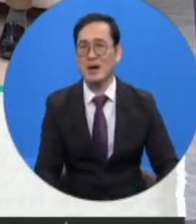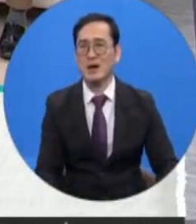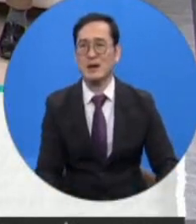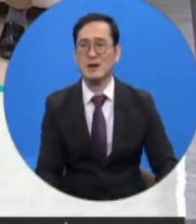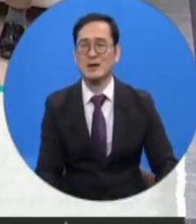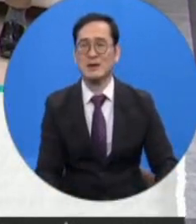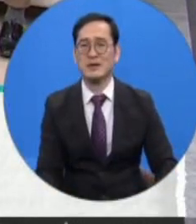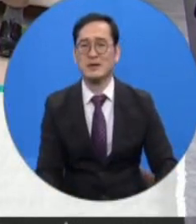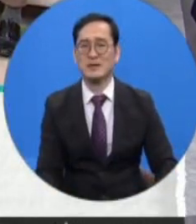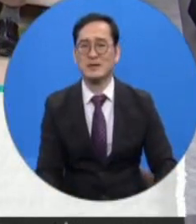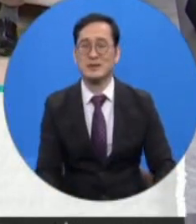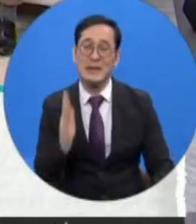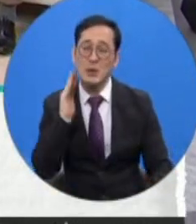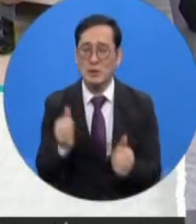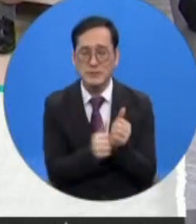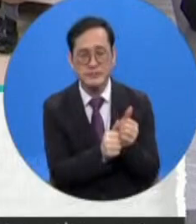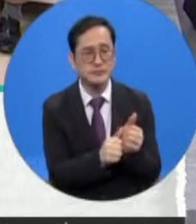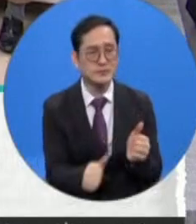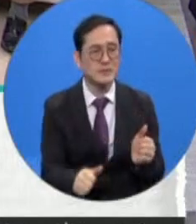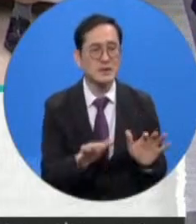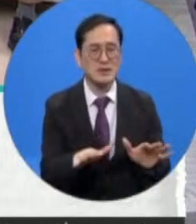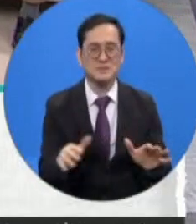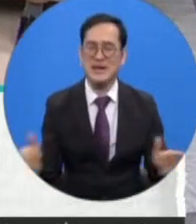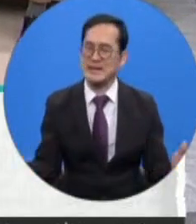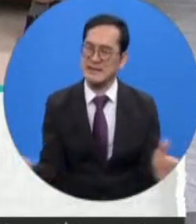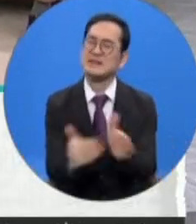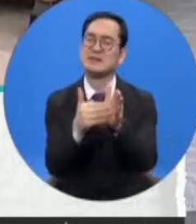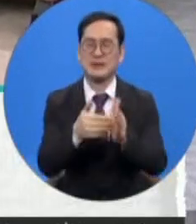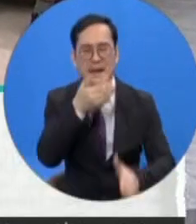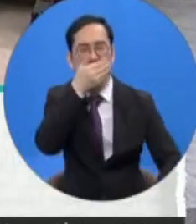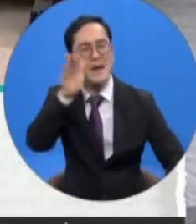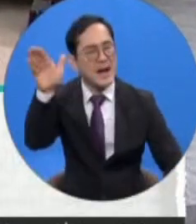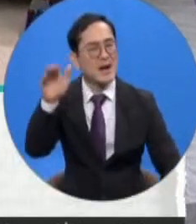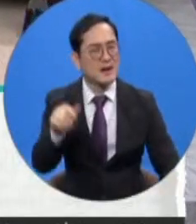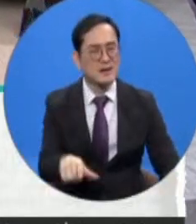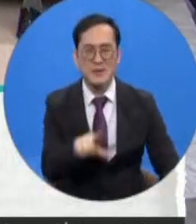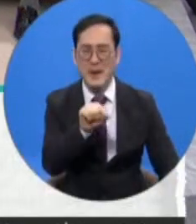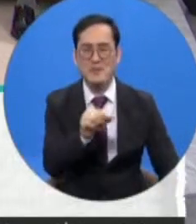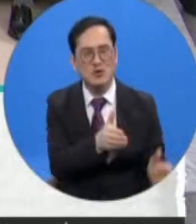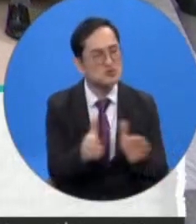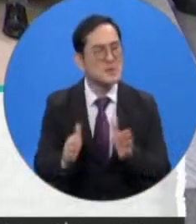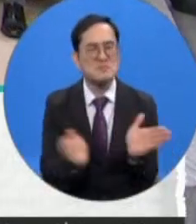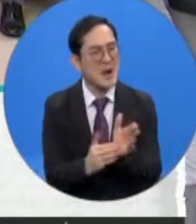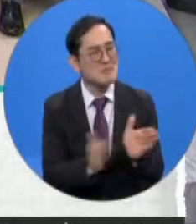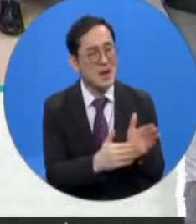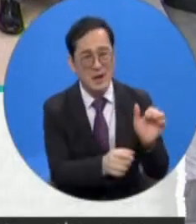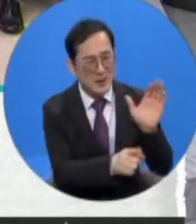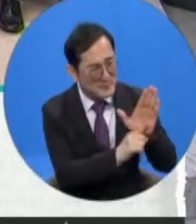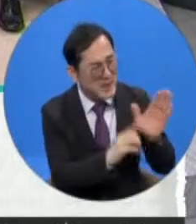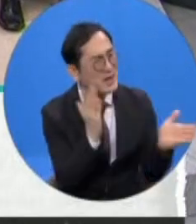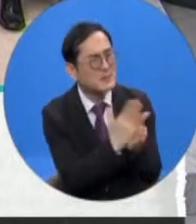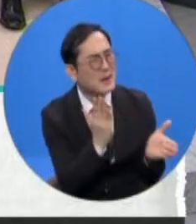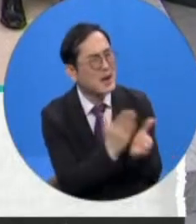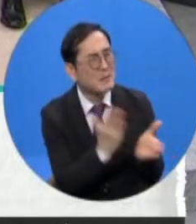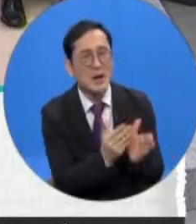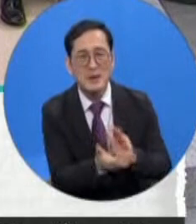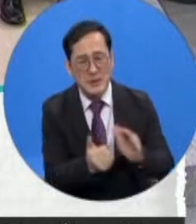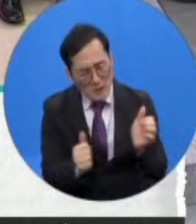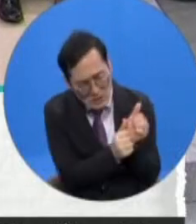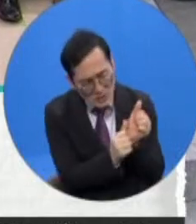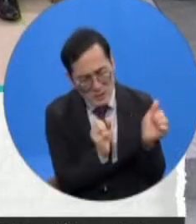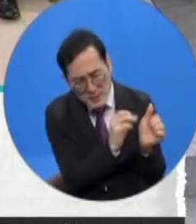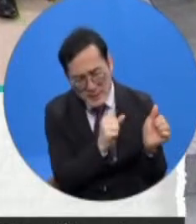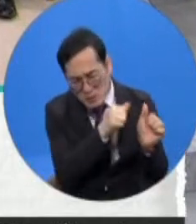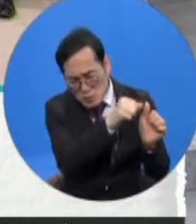마십시오. 대통령님, 아 저 만 명 대비 가능하다 이런 말씀 하지 마십시오. 누가 조언 안 해줍니까? 한두 번이